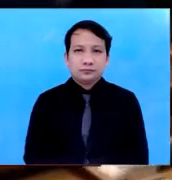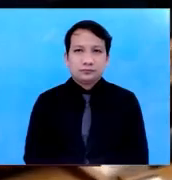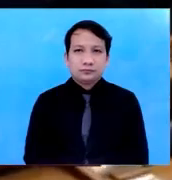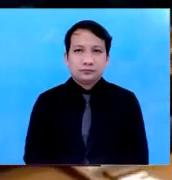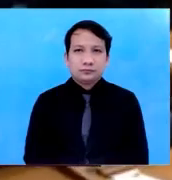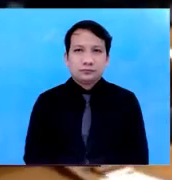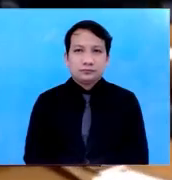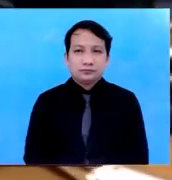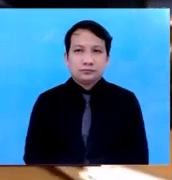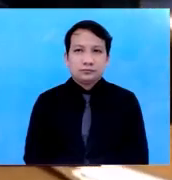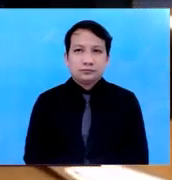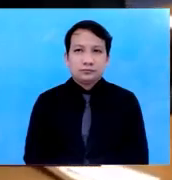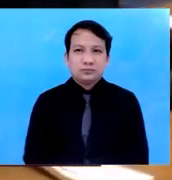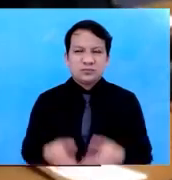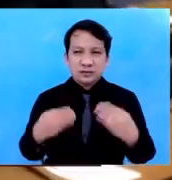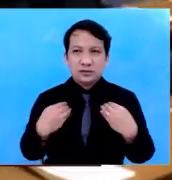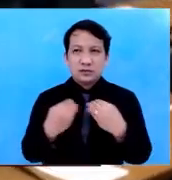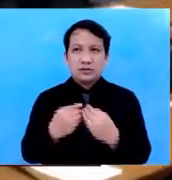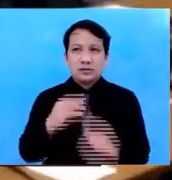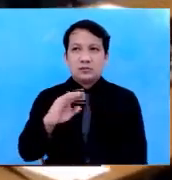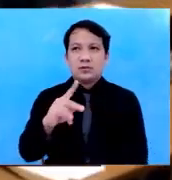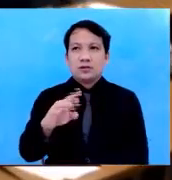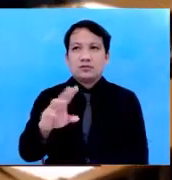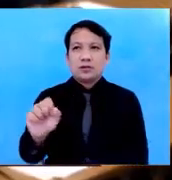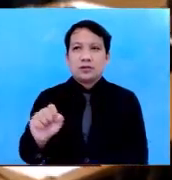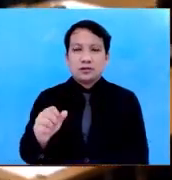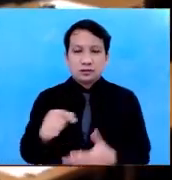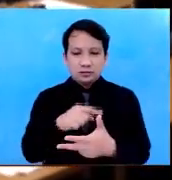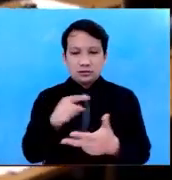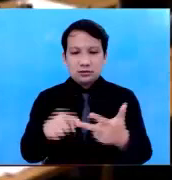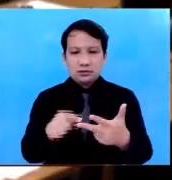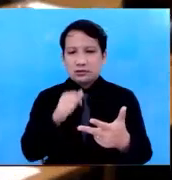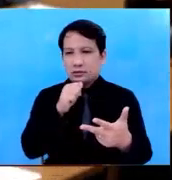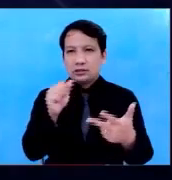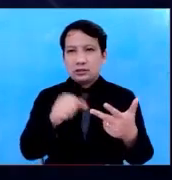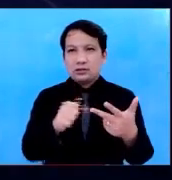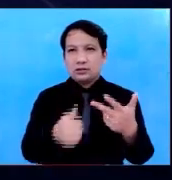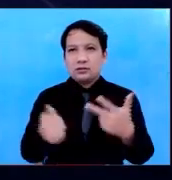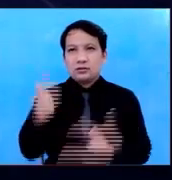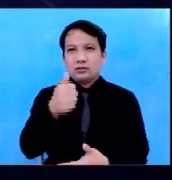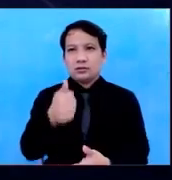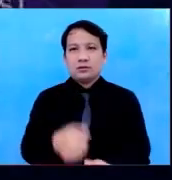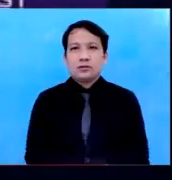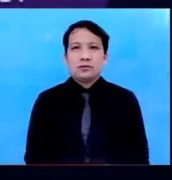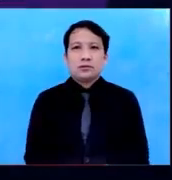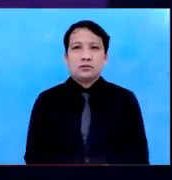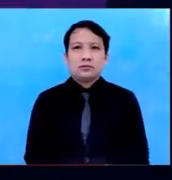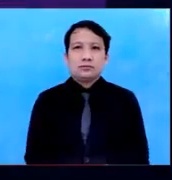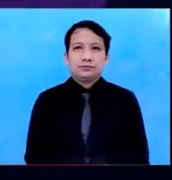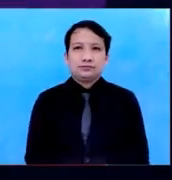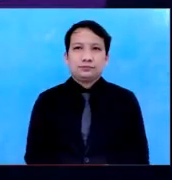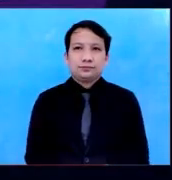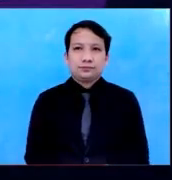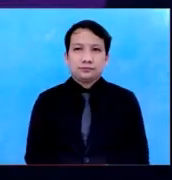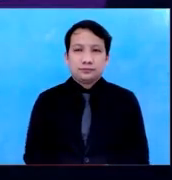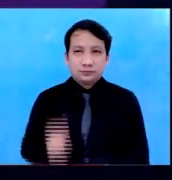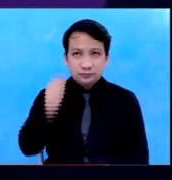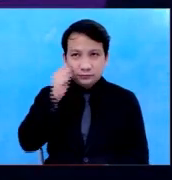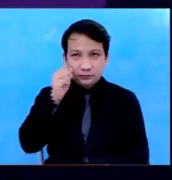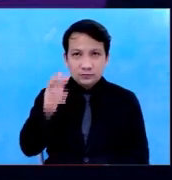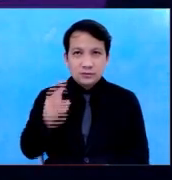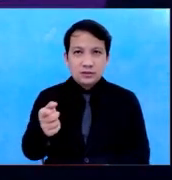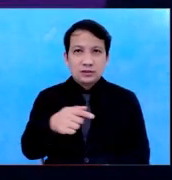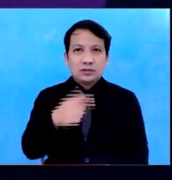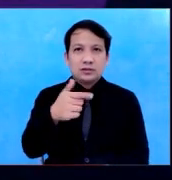Ang mga miyembro ng Makabayan Block ang tatlong hindi pabor sa pagpasa nito. Ito ay sina Representatives Arlene Brosas ng Gabriela